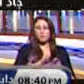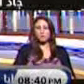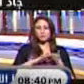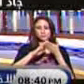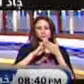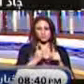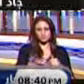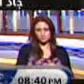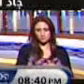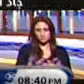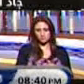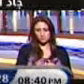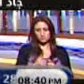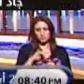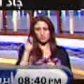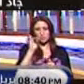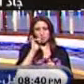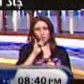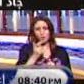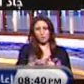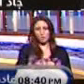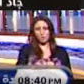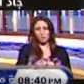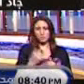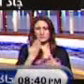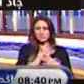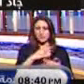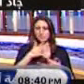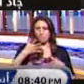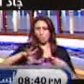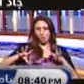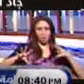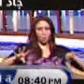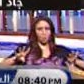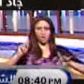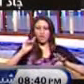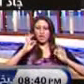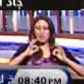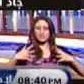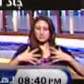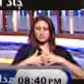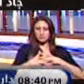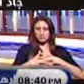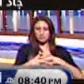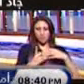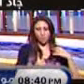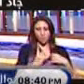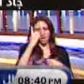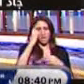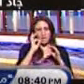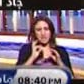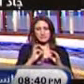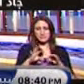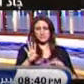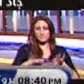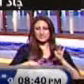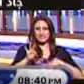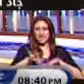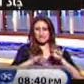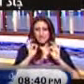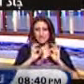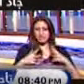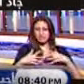يحقق ويعني يساعد في التئام هذا الانقسام السياسي، ويكون هناك وحدة سياسية لأي حكومة مهما كانت،